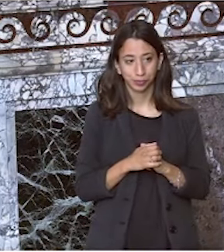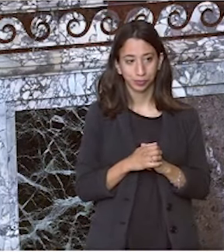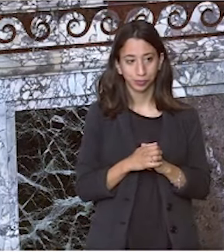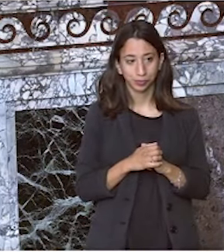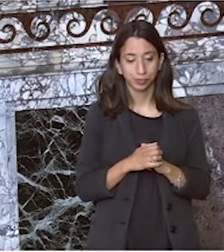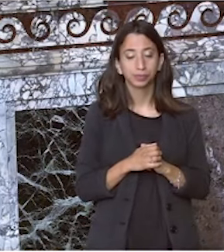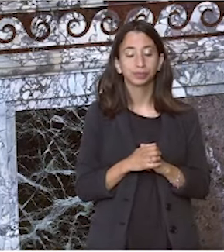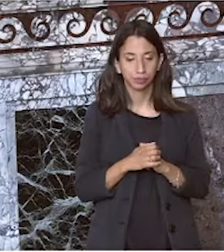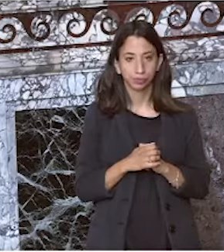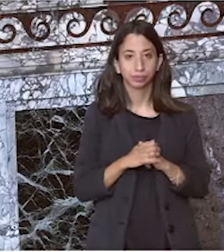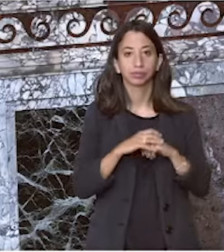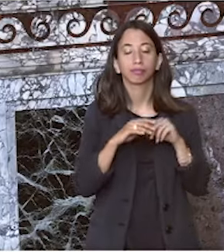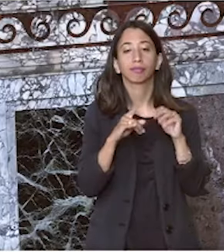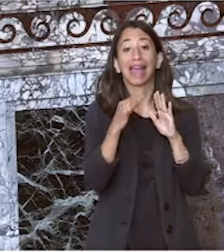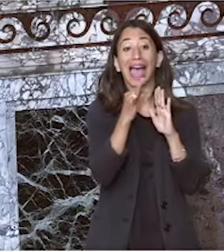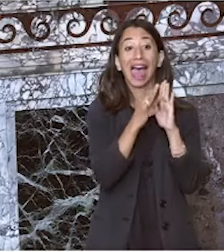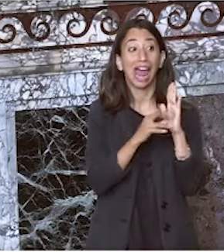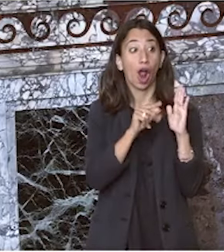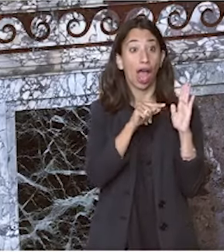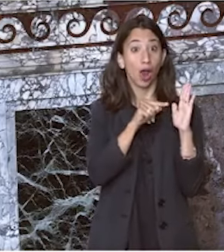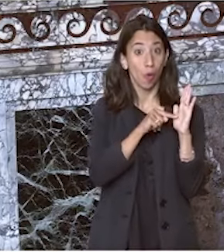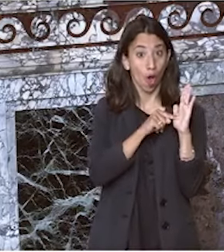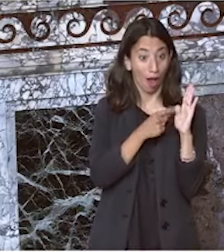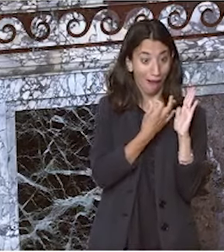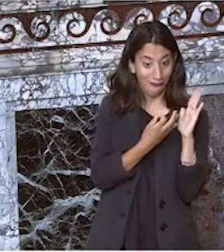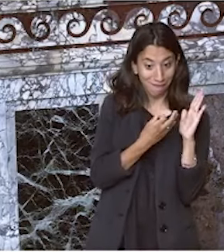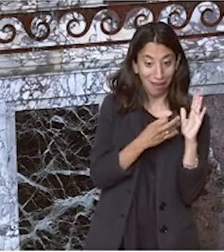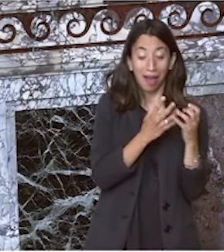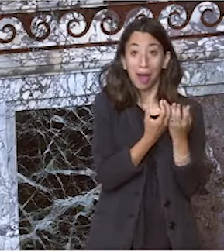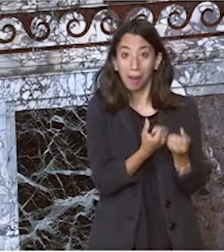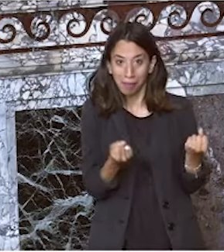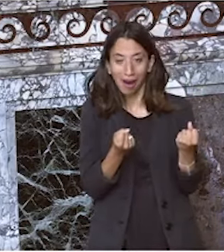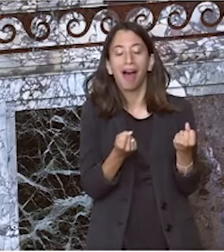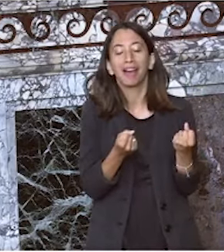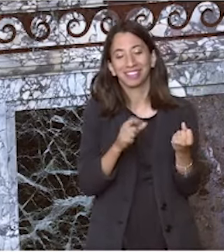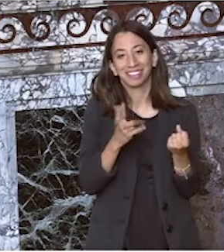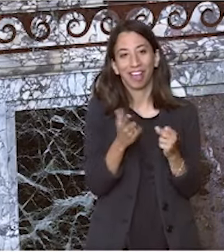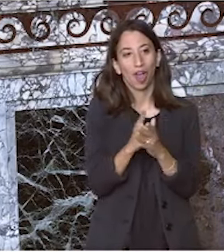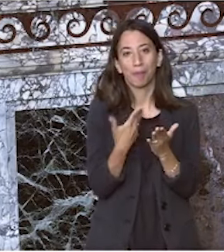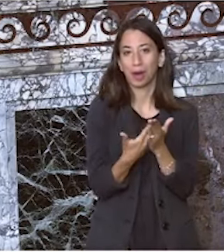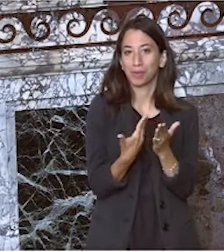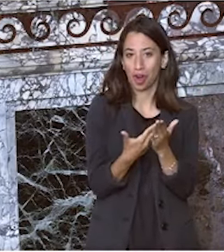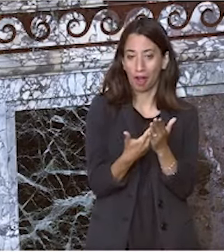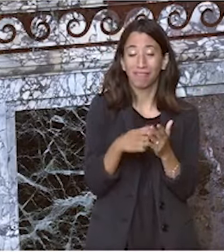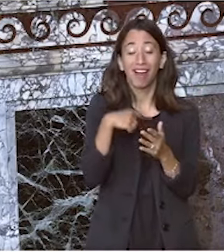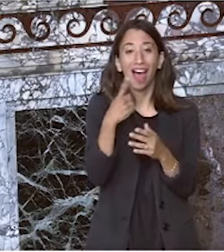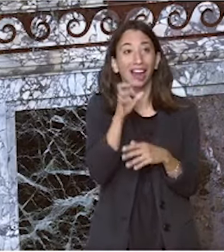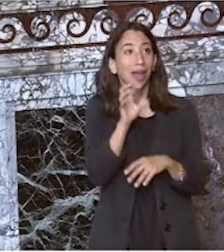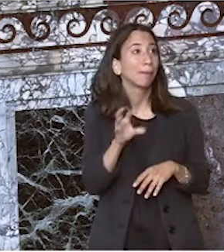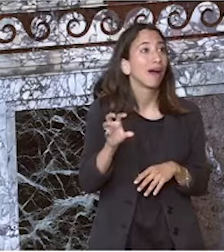Se le nuove regole daranno buona prova di sé, nel tempo si rafforzeranno la collaborazione tra Stati membri e la fiducia che i